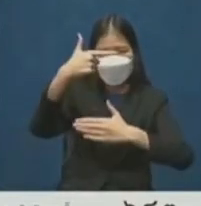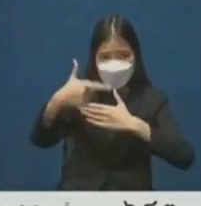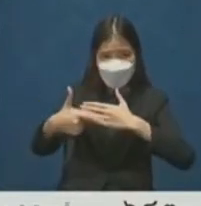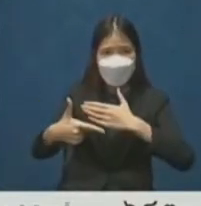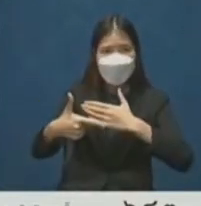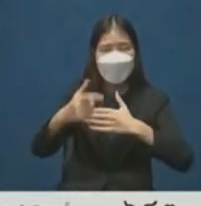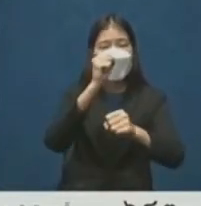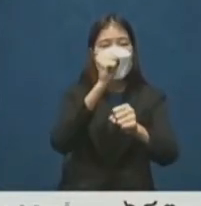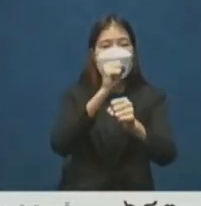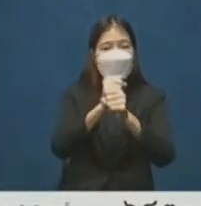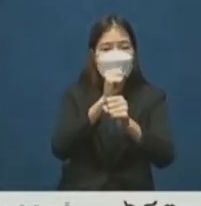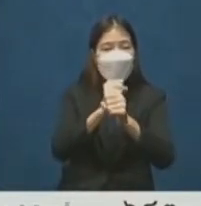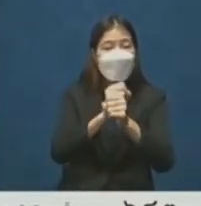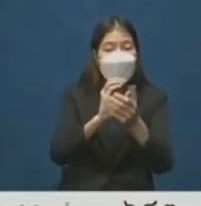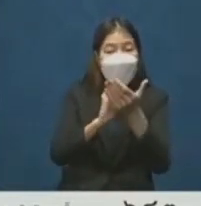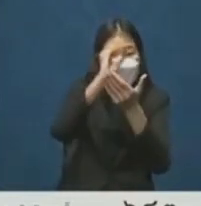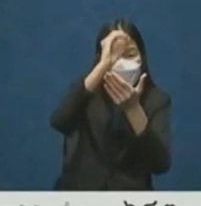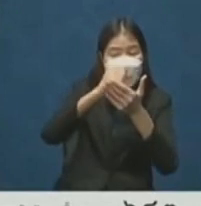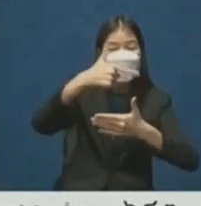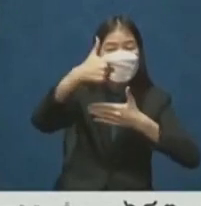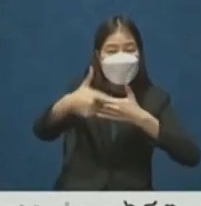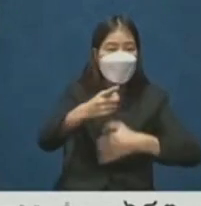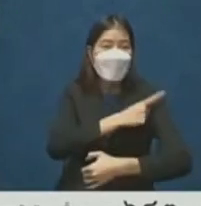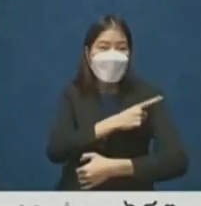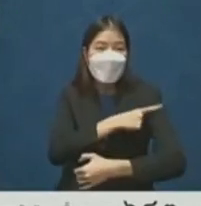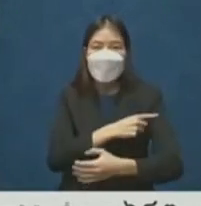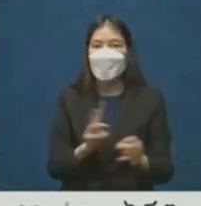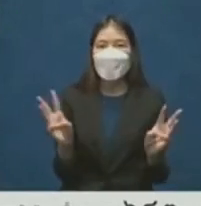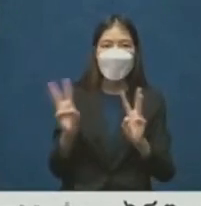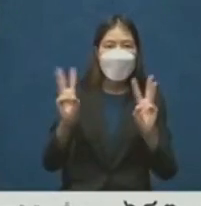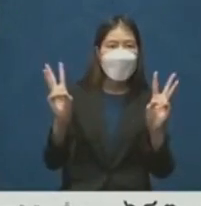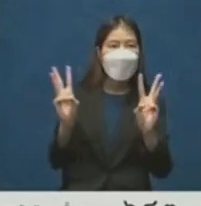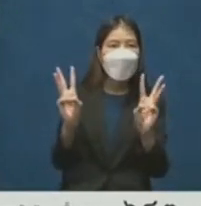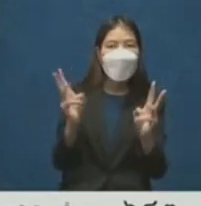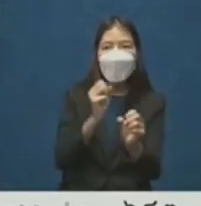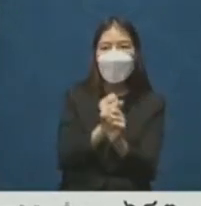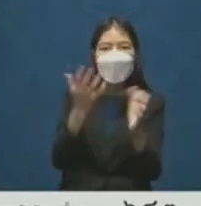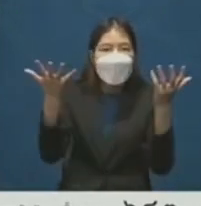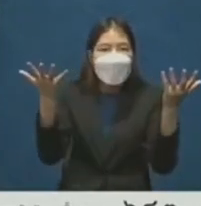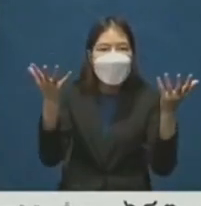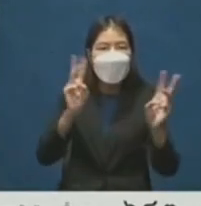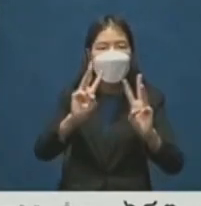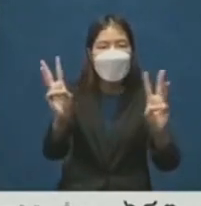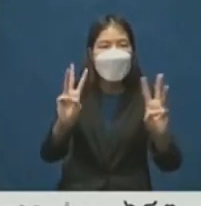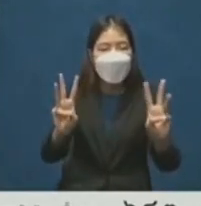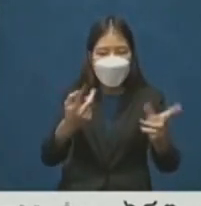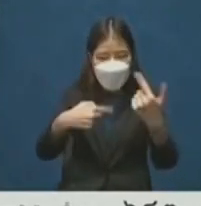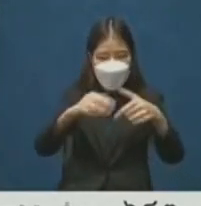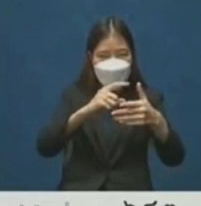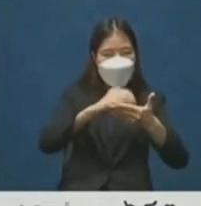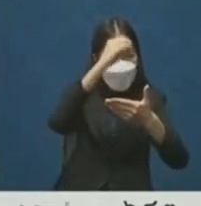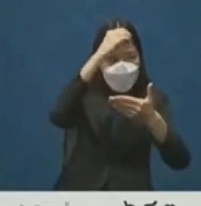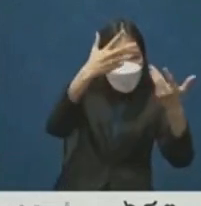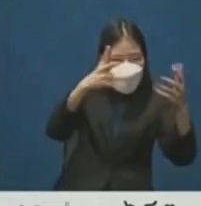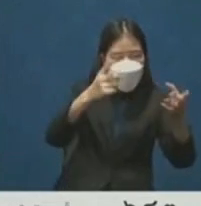านนี่กี่แสนคนต่อปีเรียนหนังสือผมอยากให้เน้นว่าเรียนแล้วคุณต้องสาม